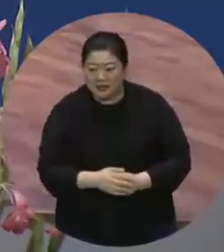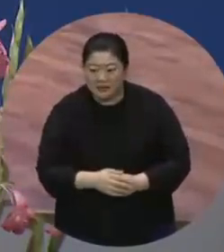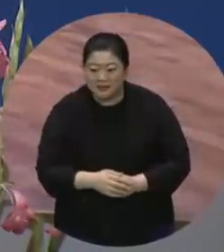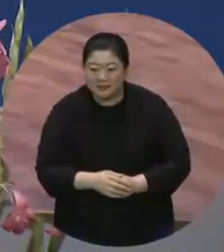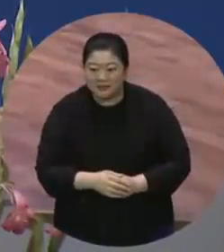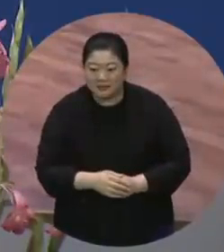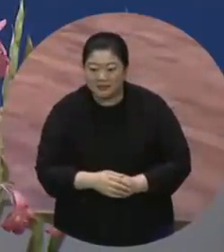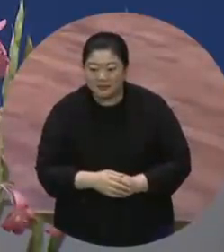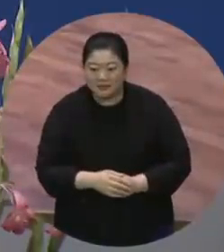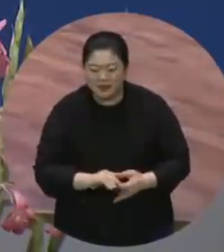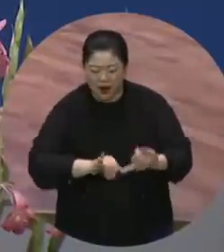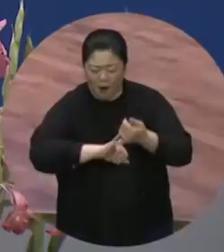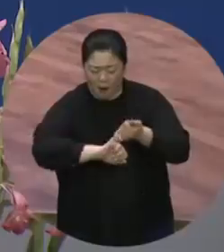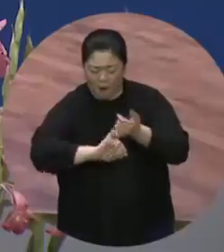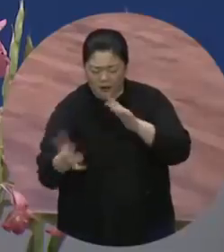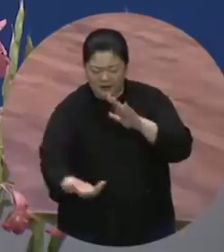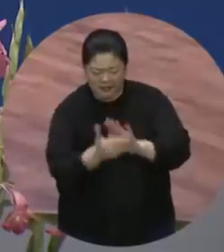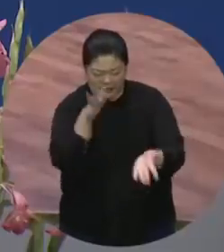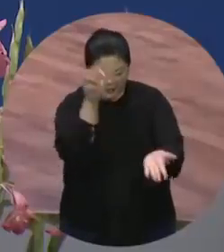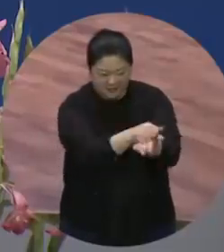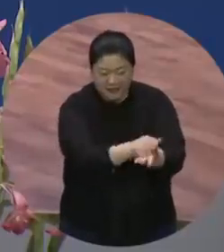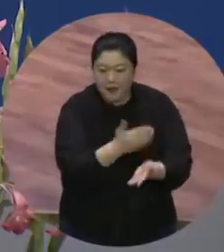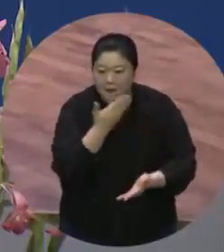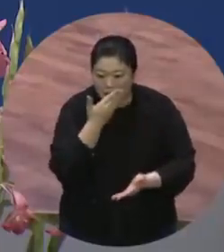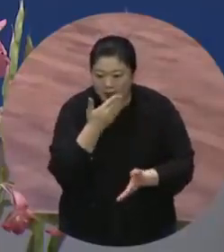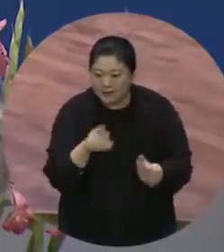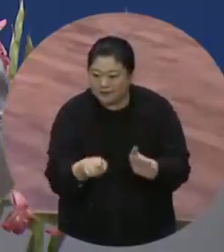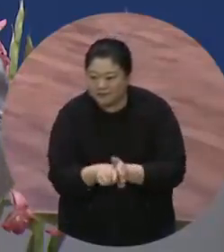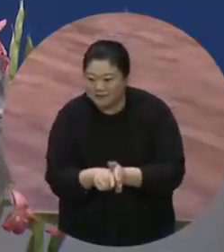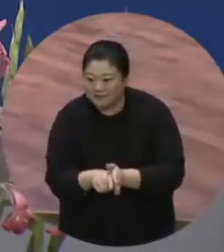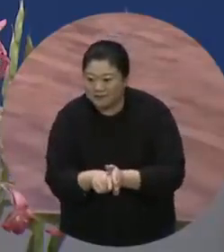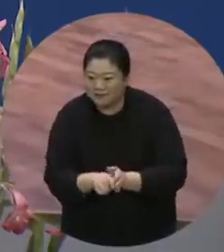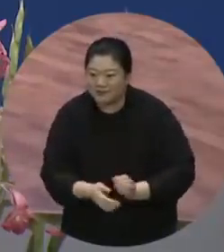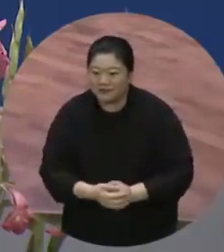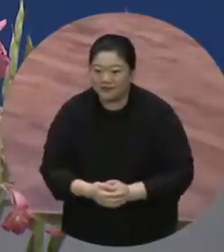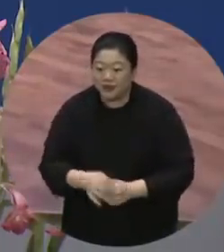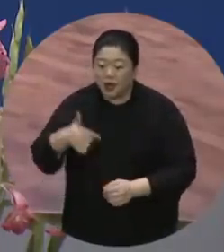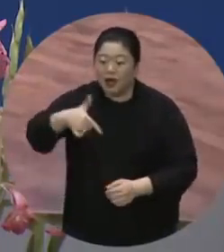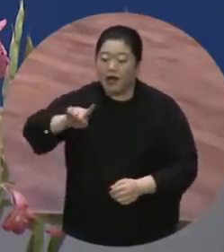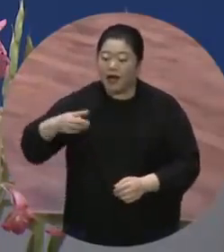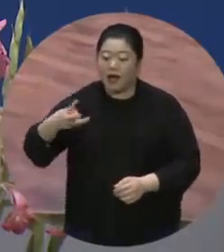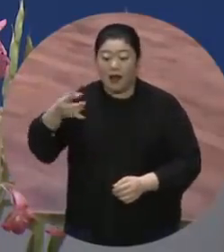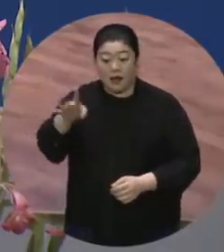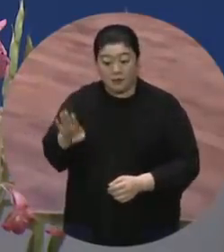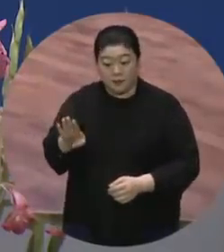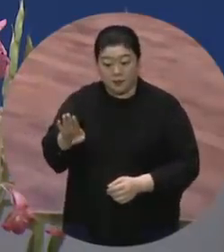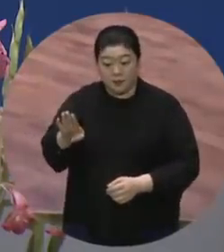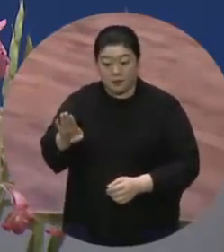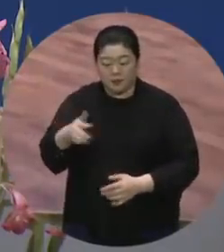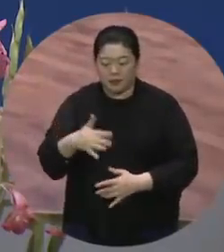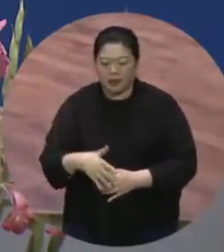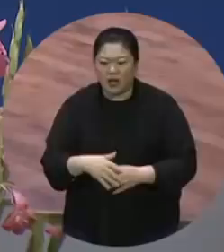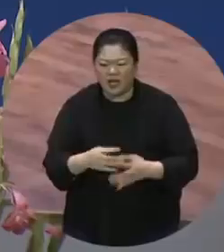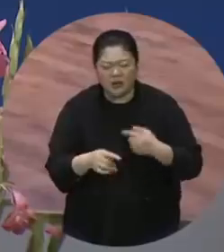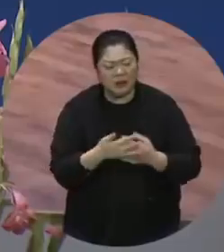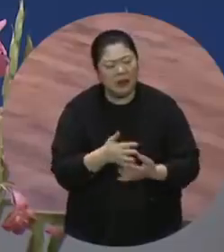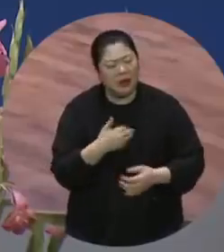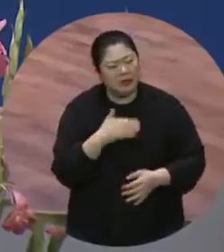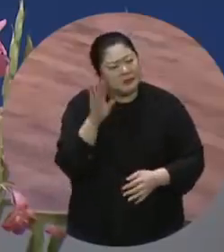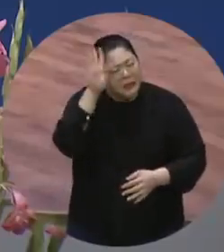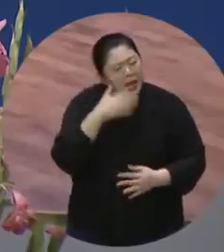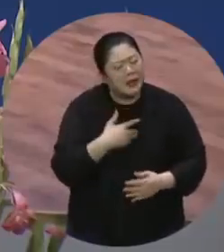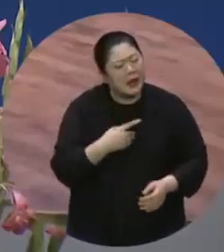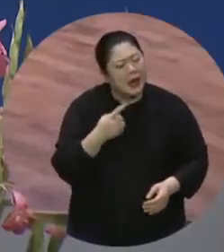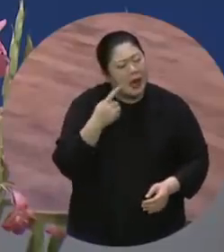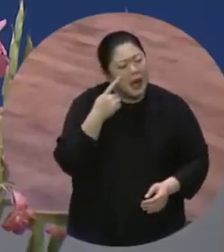반드시 이루어질 줄로 믿습니다. 그래서 갈렙은요 얼마나 확신과 감격에서 고백한 거예요. 감격 고백.